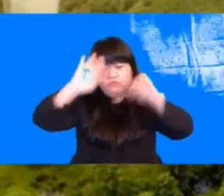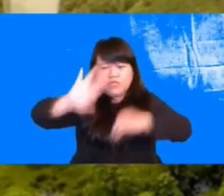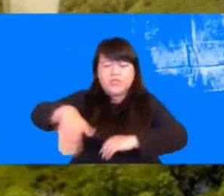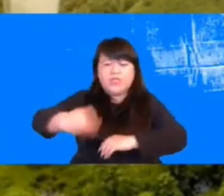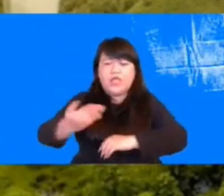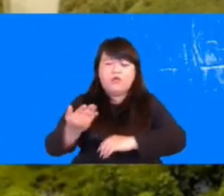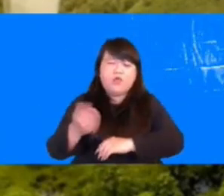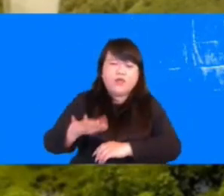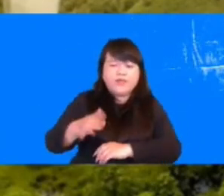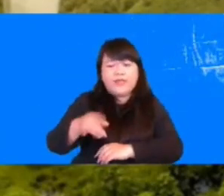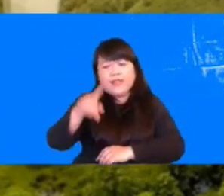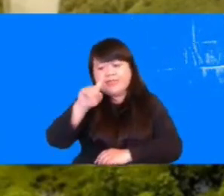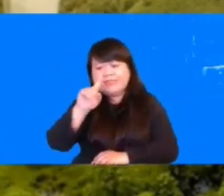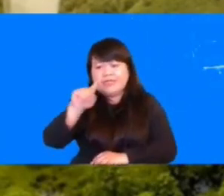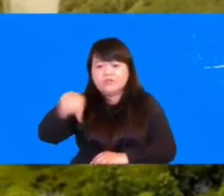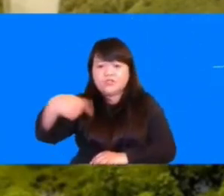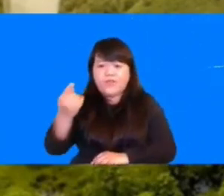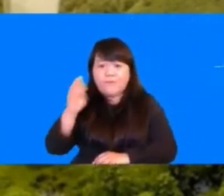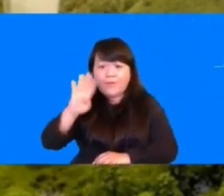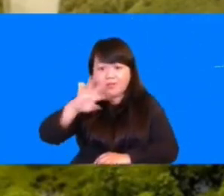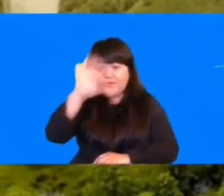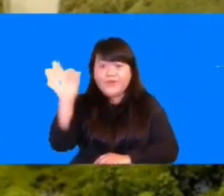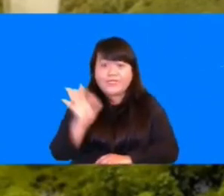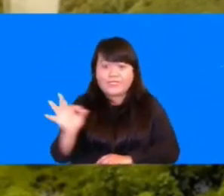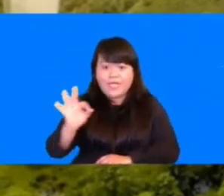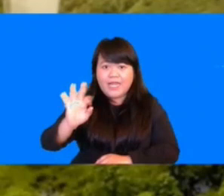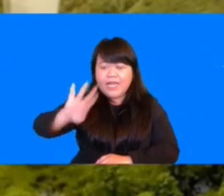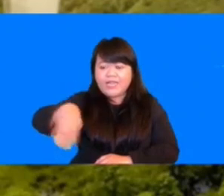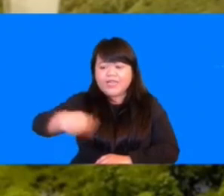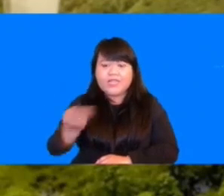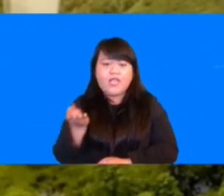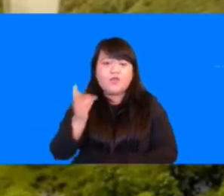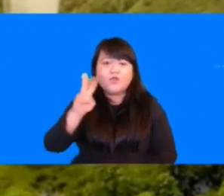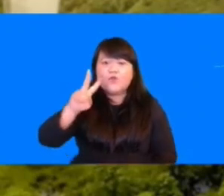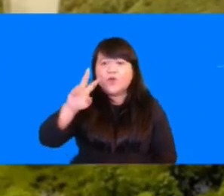sekitar 1-4% pada tahun